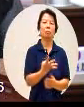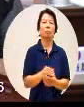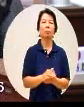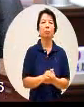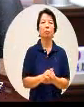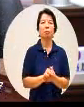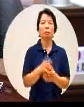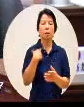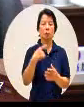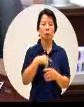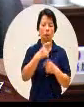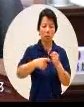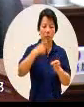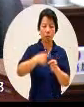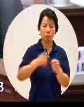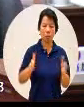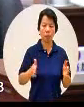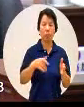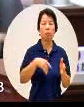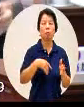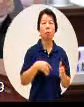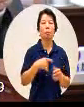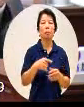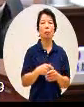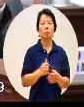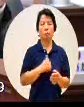然後這十幾年的過程其實